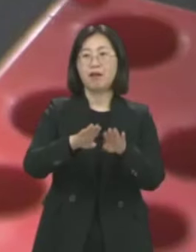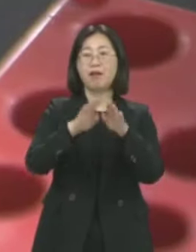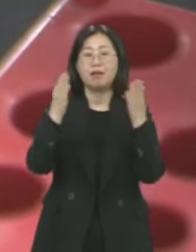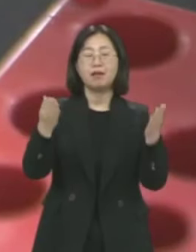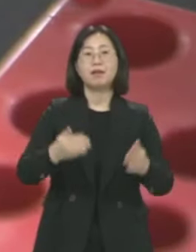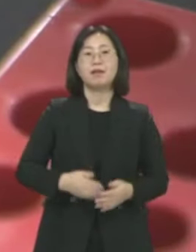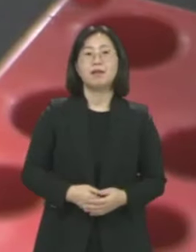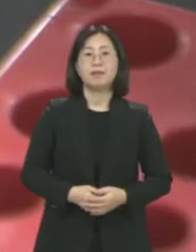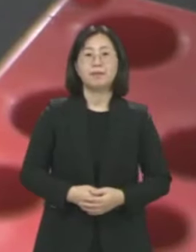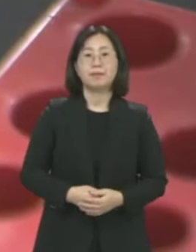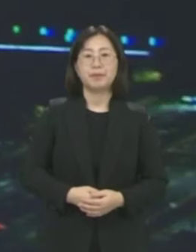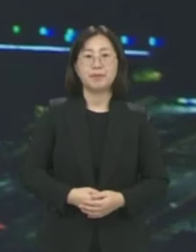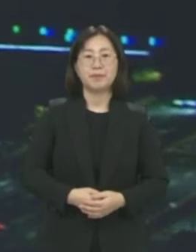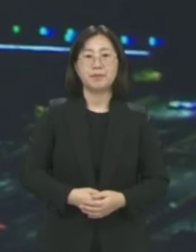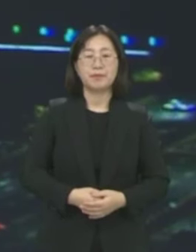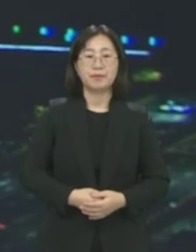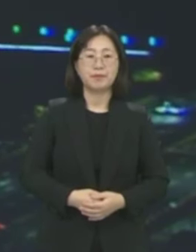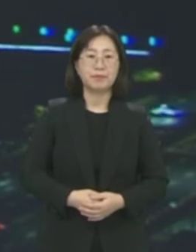열립니다.